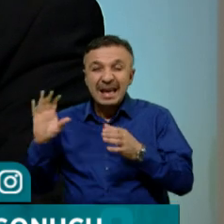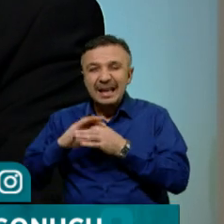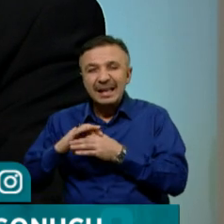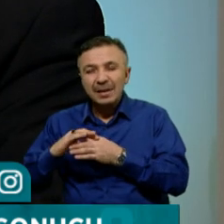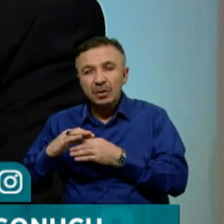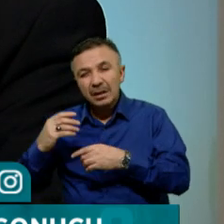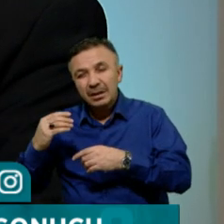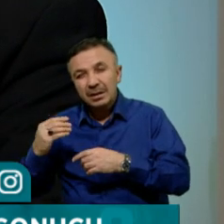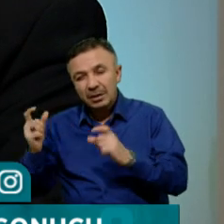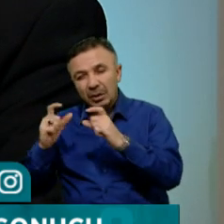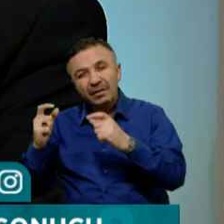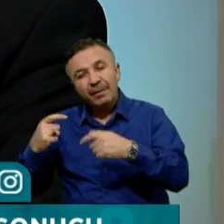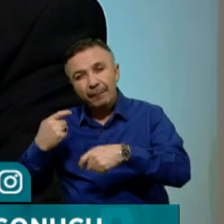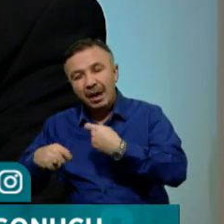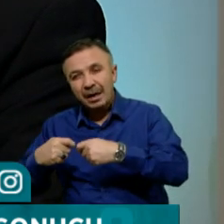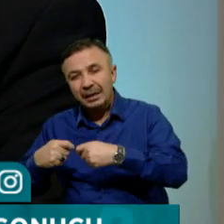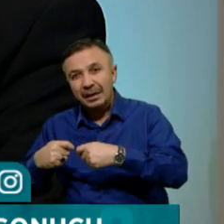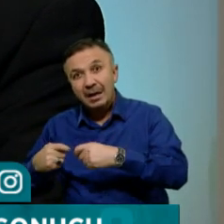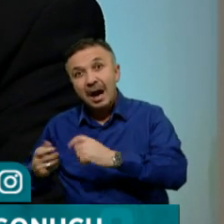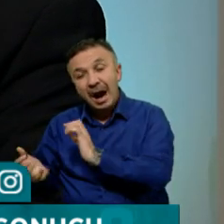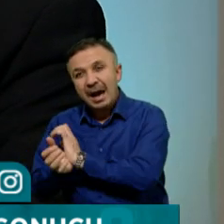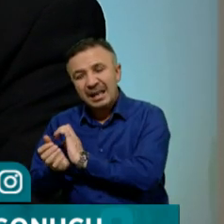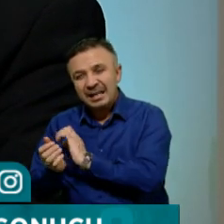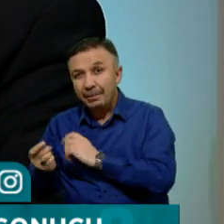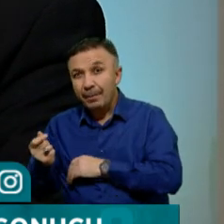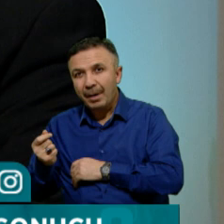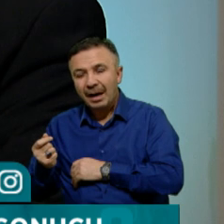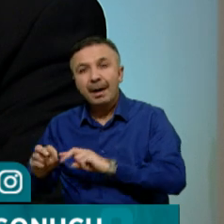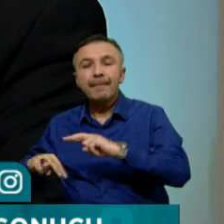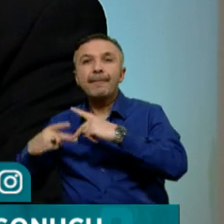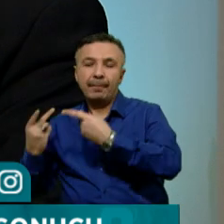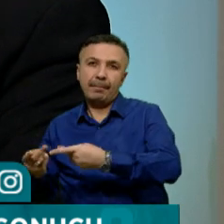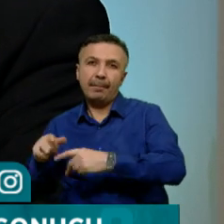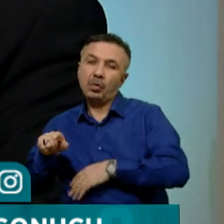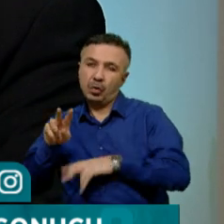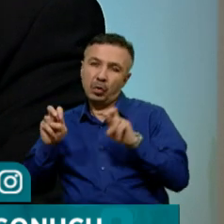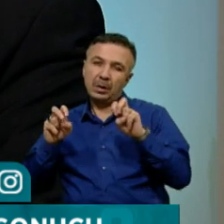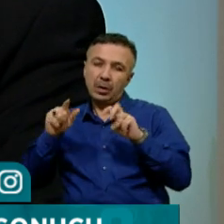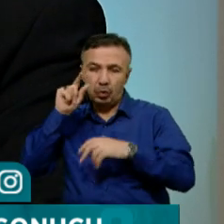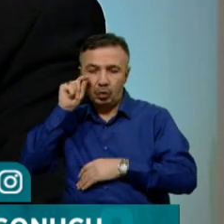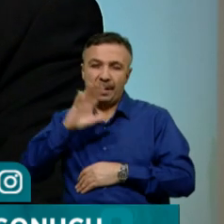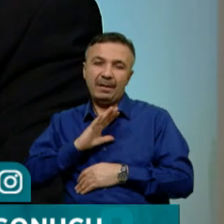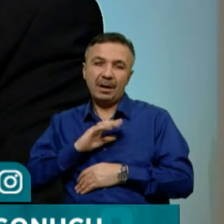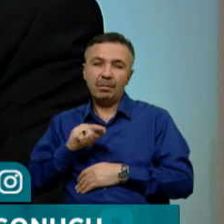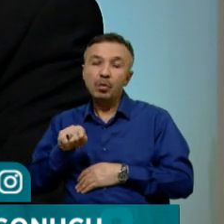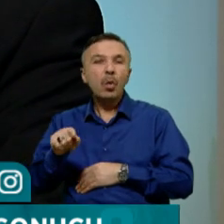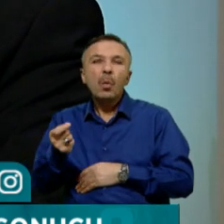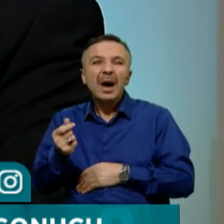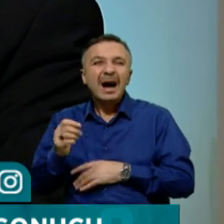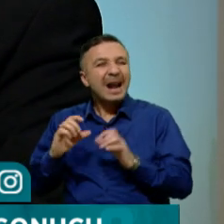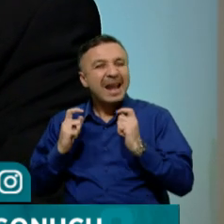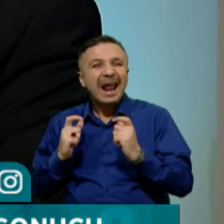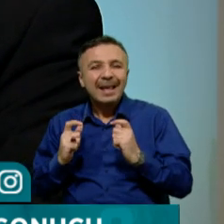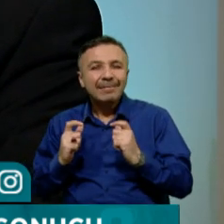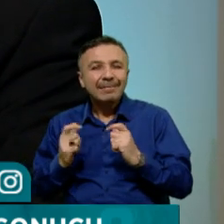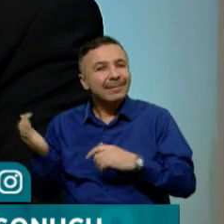varislere herhangi bir para kalıyorsa bu konuda şüphe var Yani bu para Nereden geliyor bu